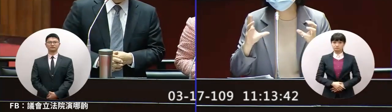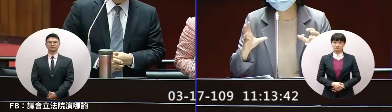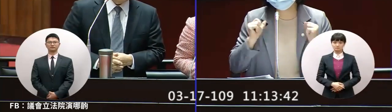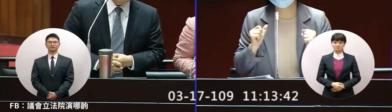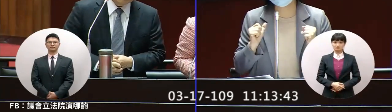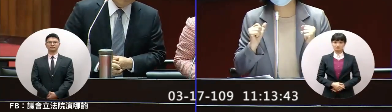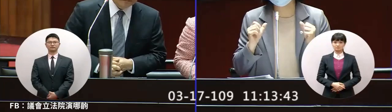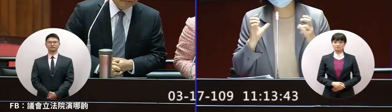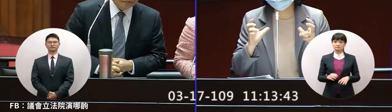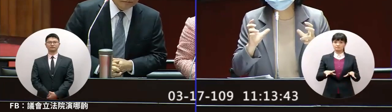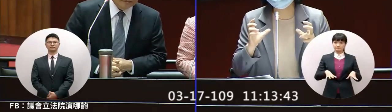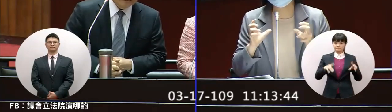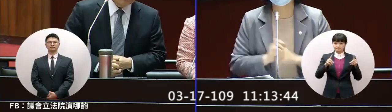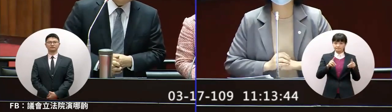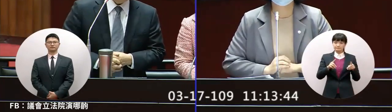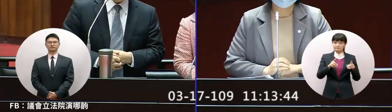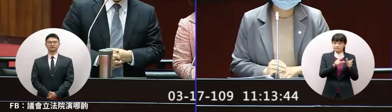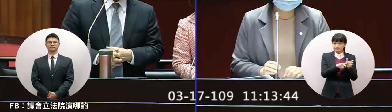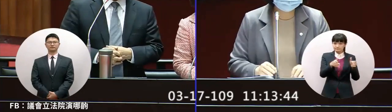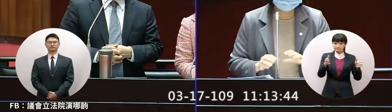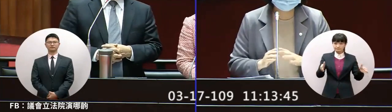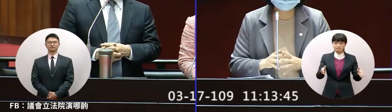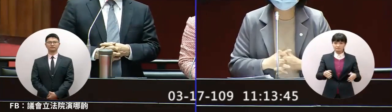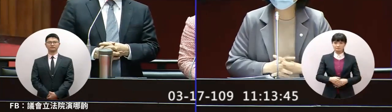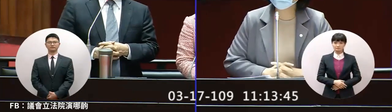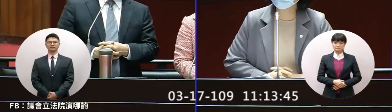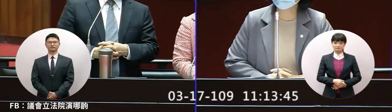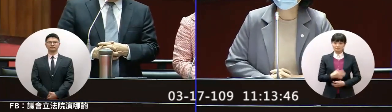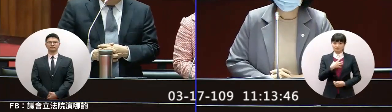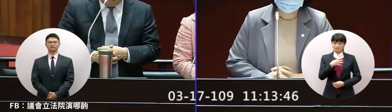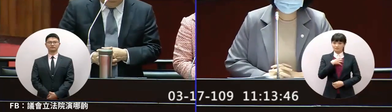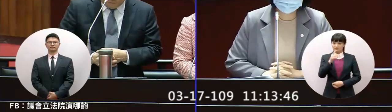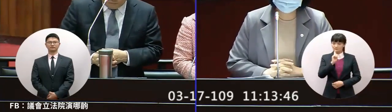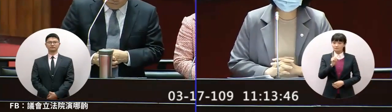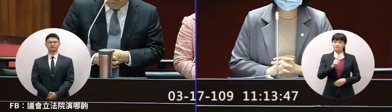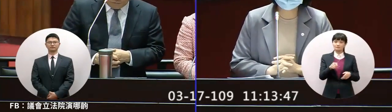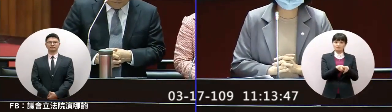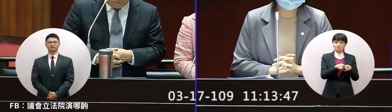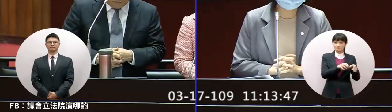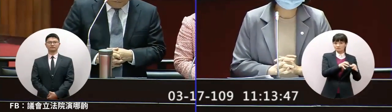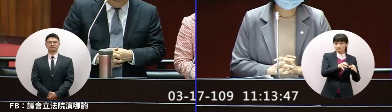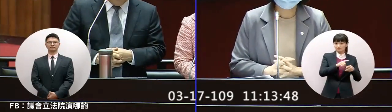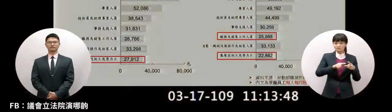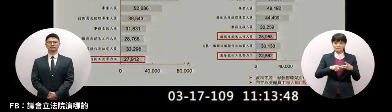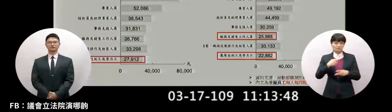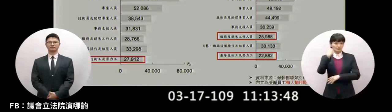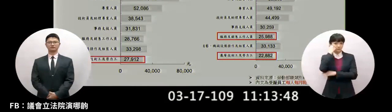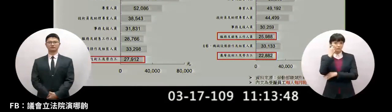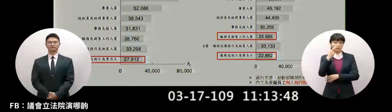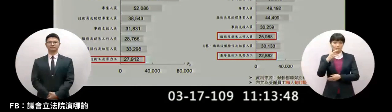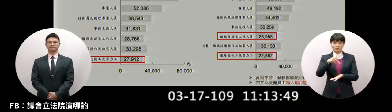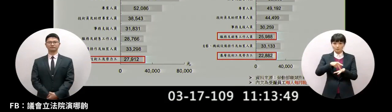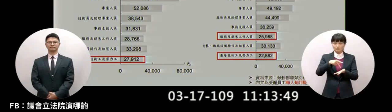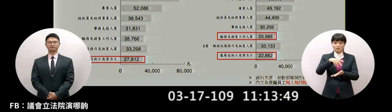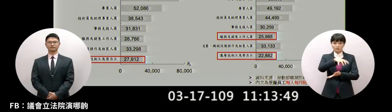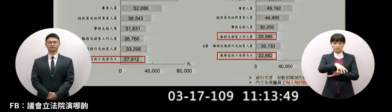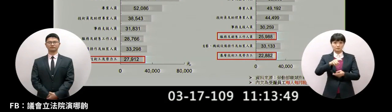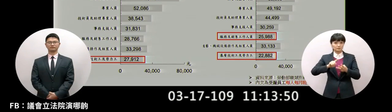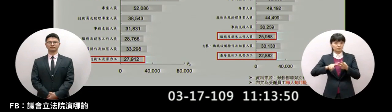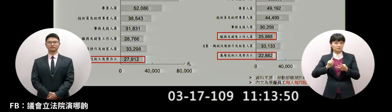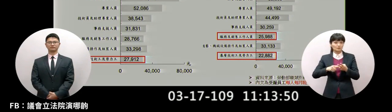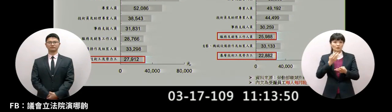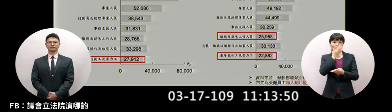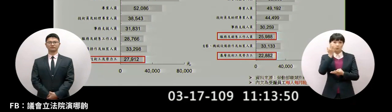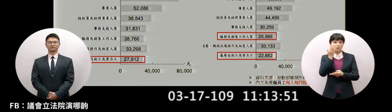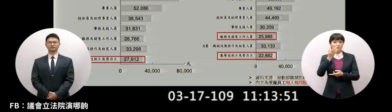重初期啊，哈，大概就是批发零售，还有住宿餐饮业，还有这个所谓的观光旅馆